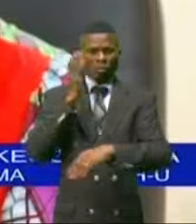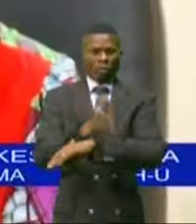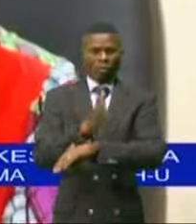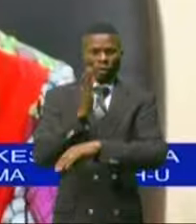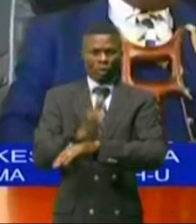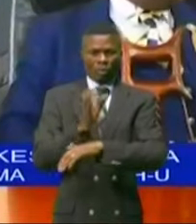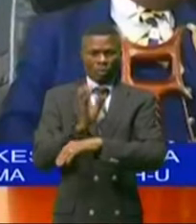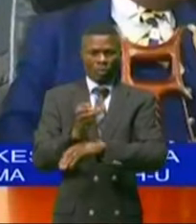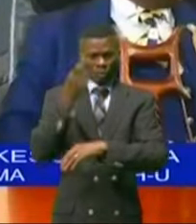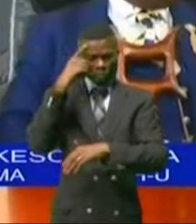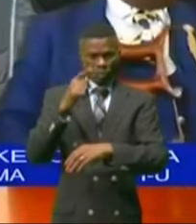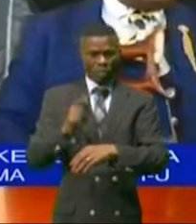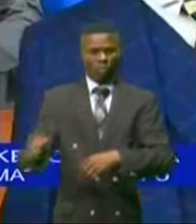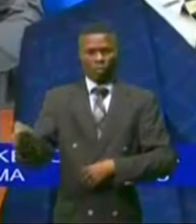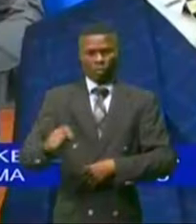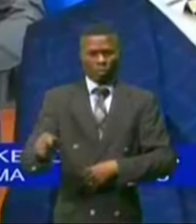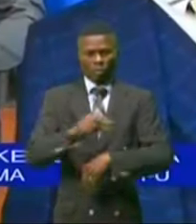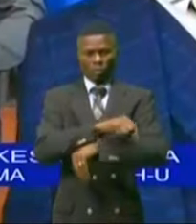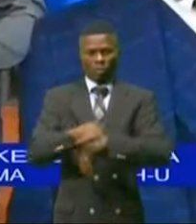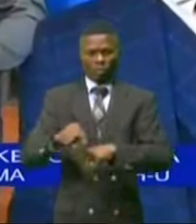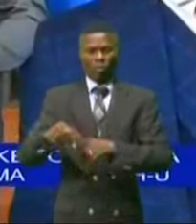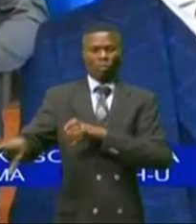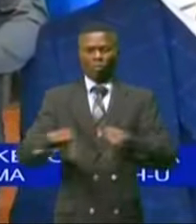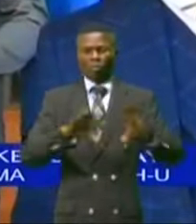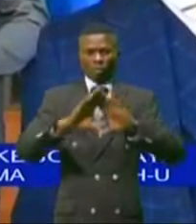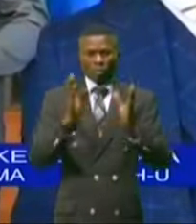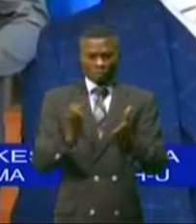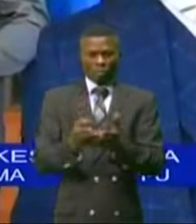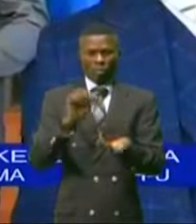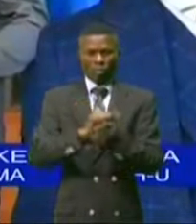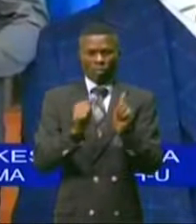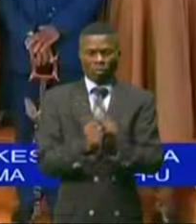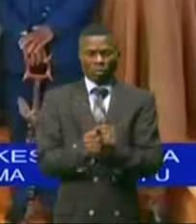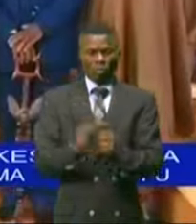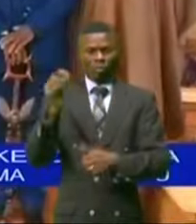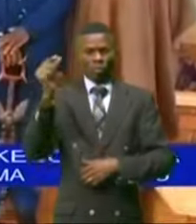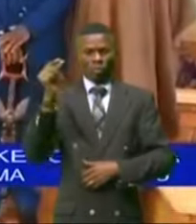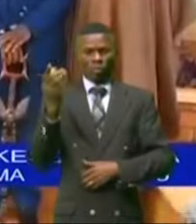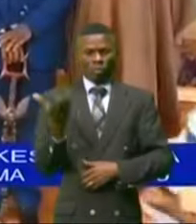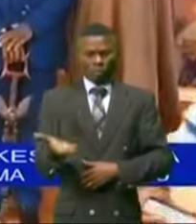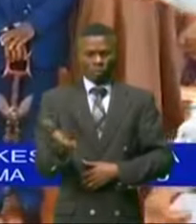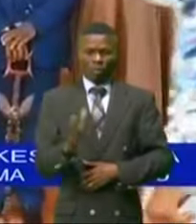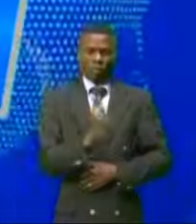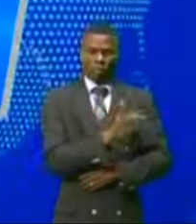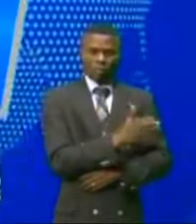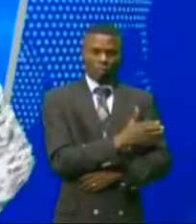rapport à la territoriale, à l'administration de nos entités, quant à ce qui concerne les secteurs miniers.